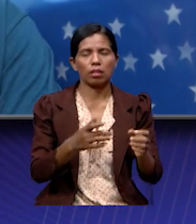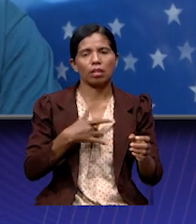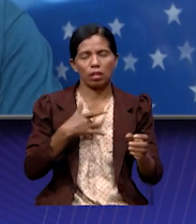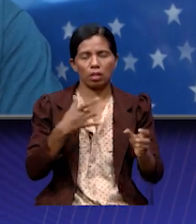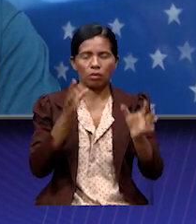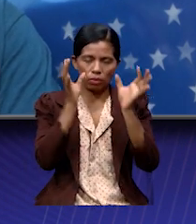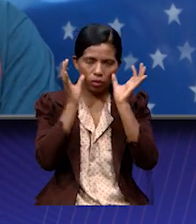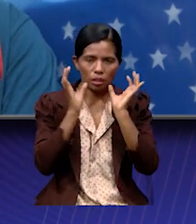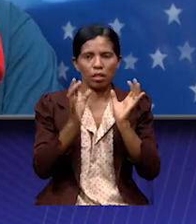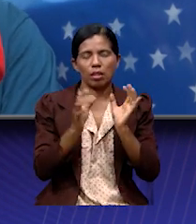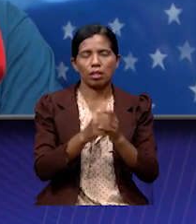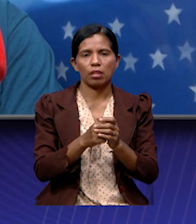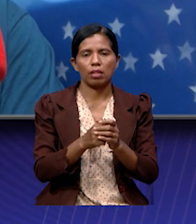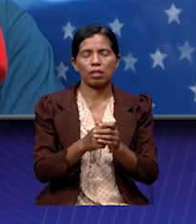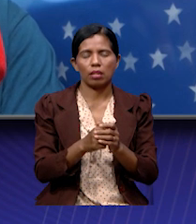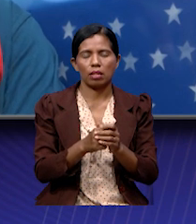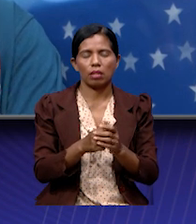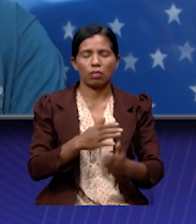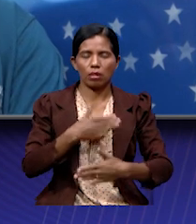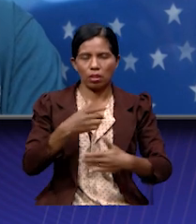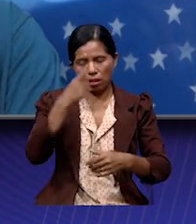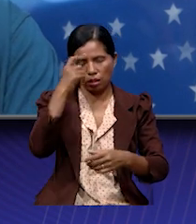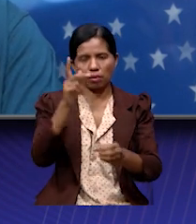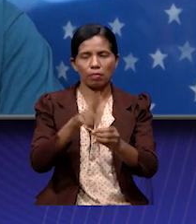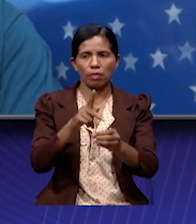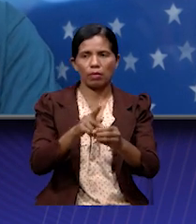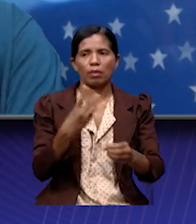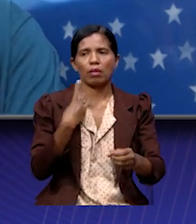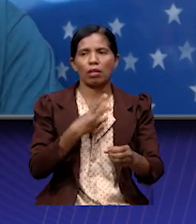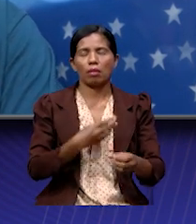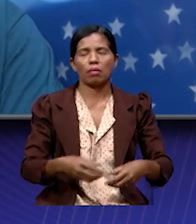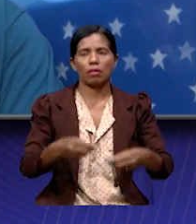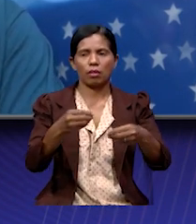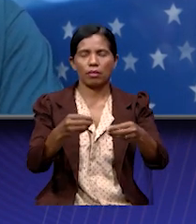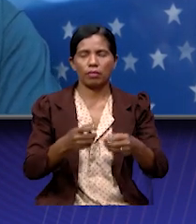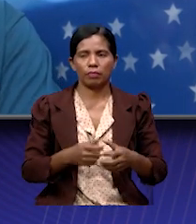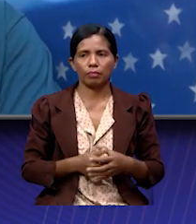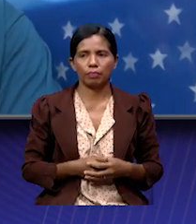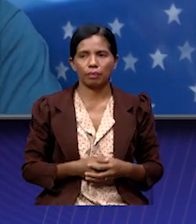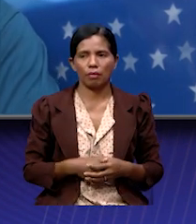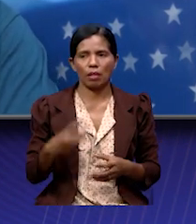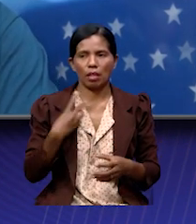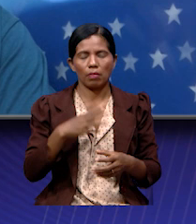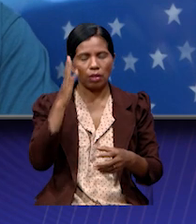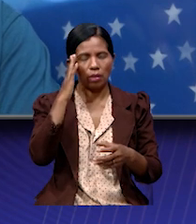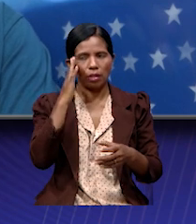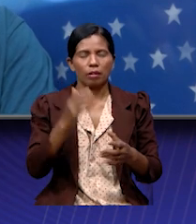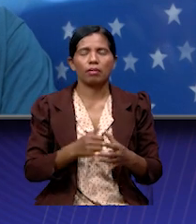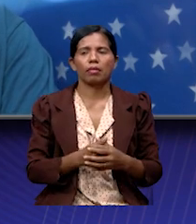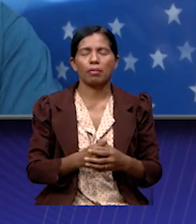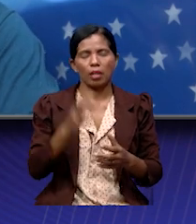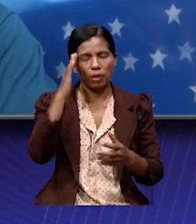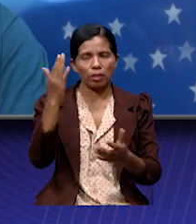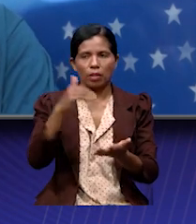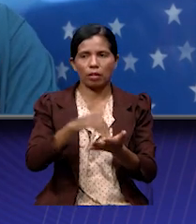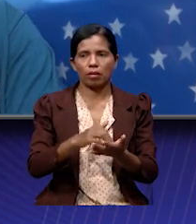tamba mina folin karus e depois ami mo at stormos ami hanu india osira ami hanu fila fali yang kata